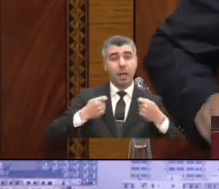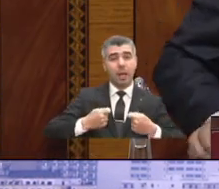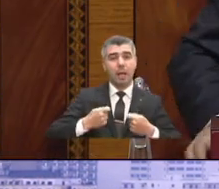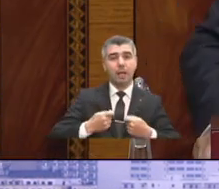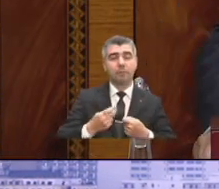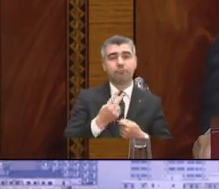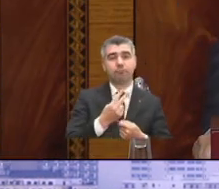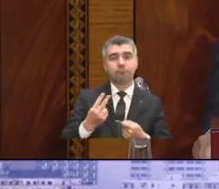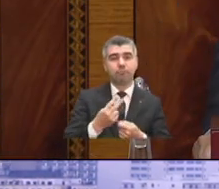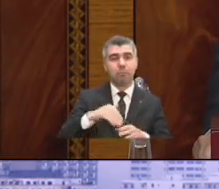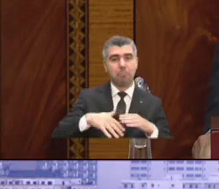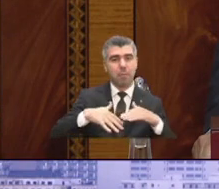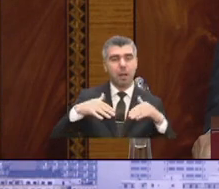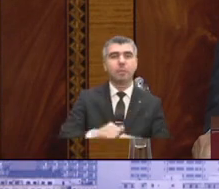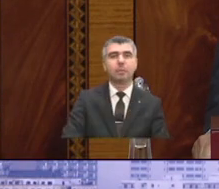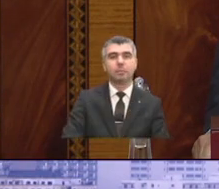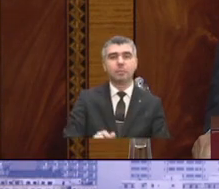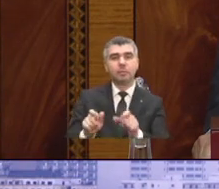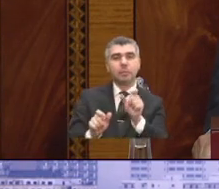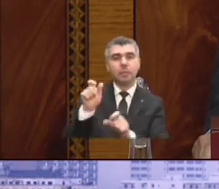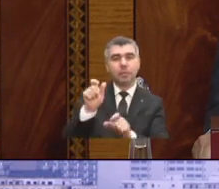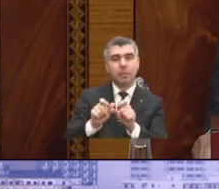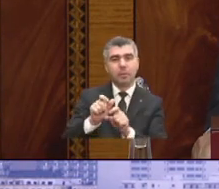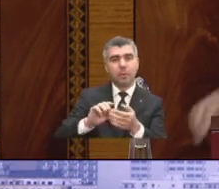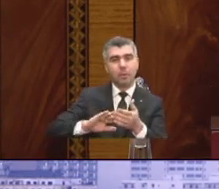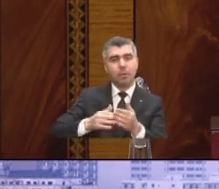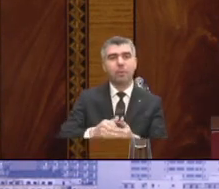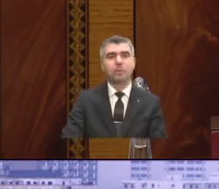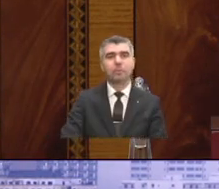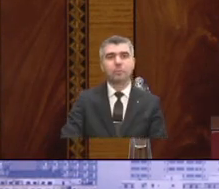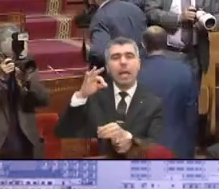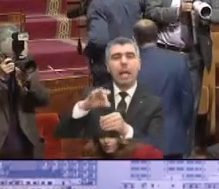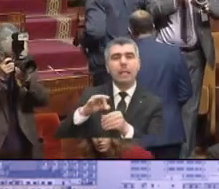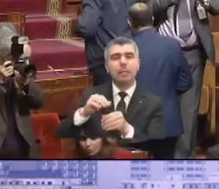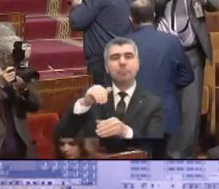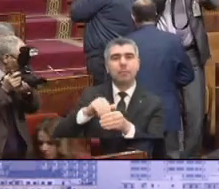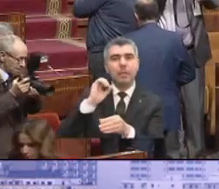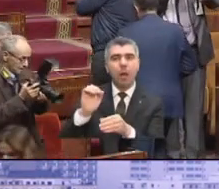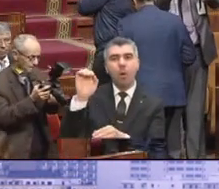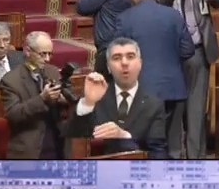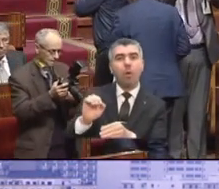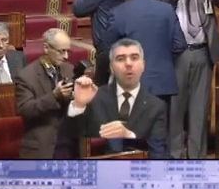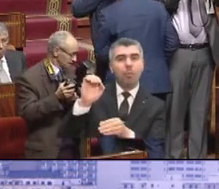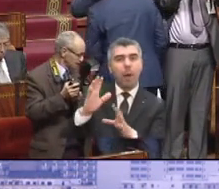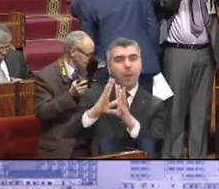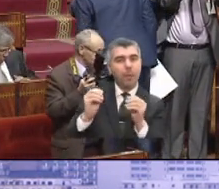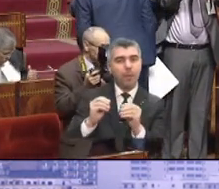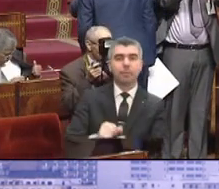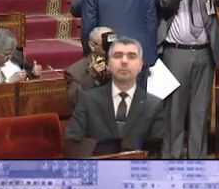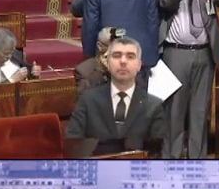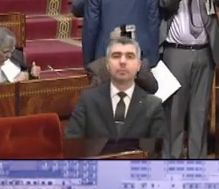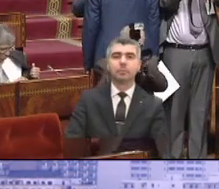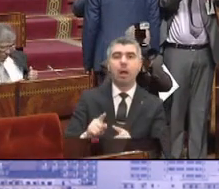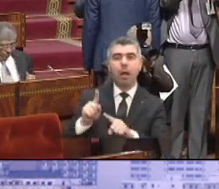الشرائيه الماليه العموميه الى غير ذلك وتبنت كيما قلنا تقريبا 165 مقترح تعديلي مع الاسف الحكومه